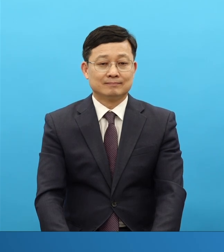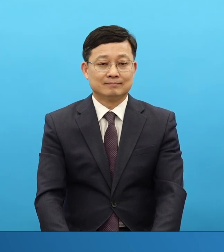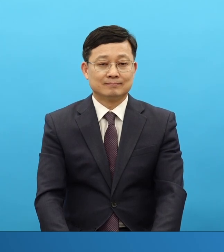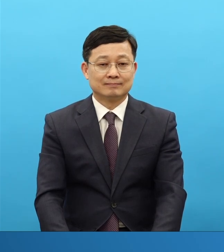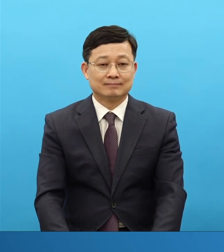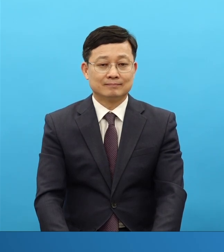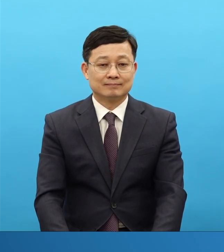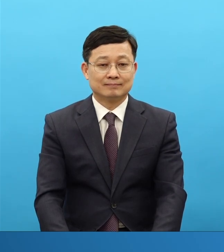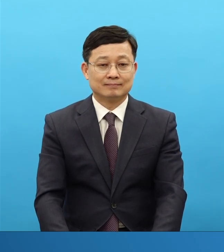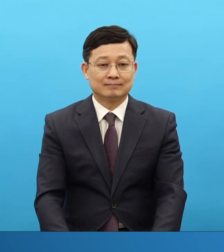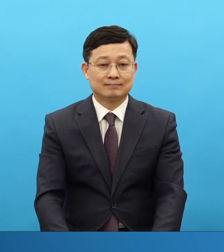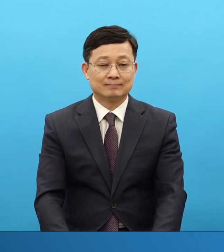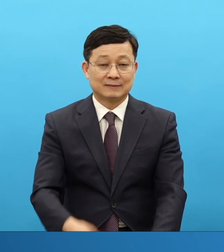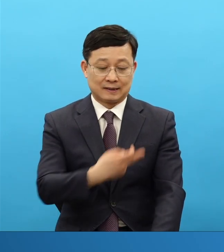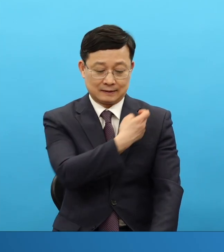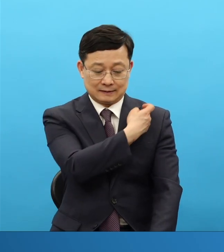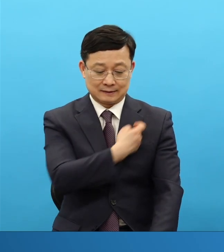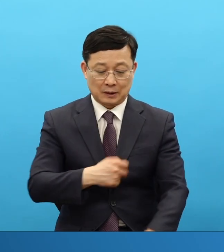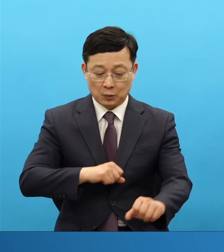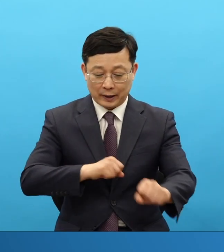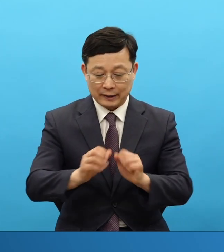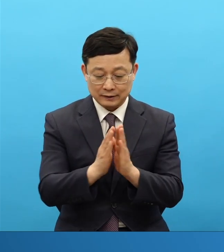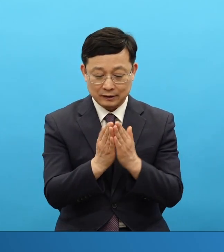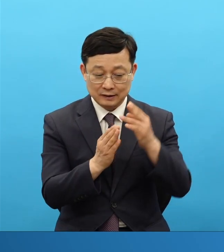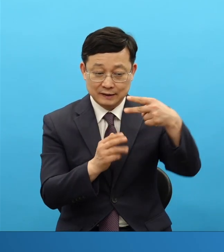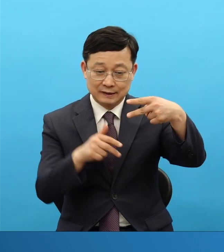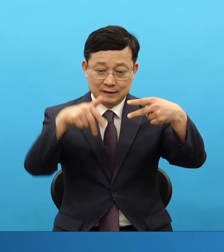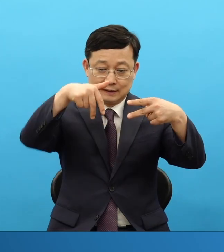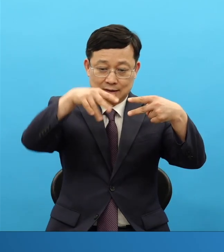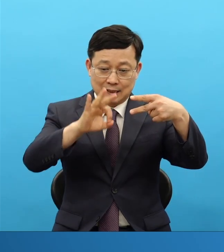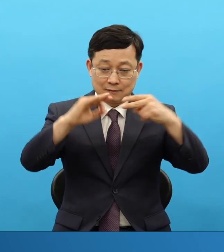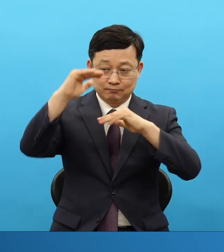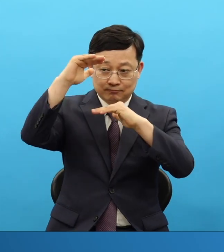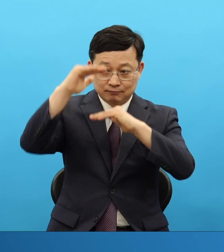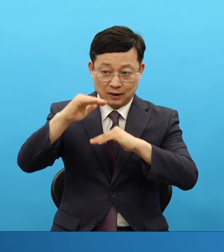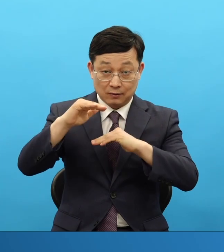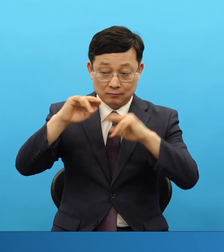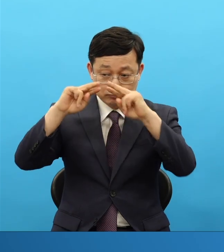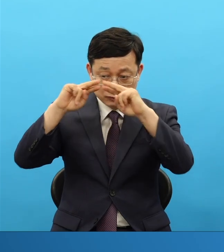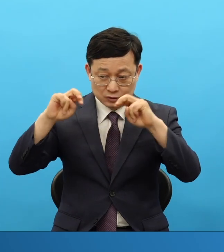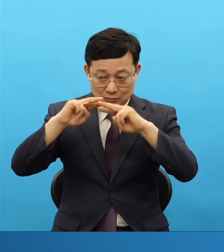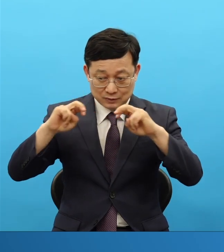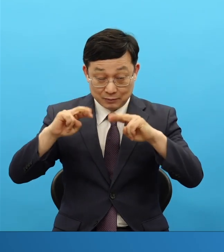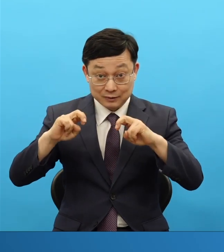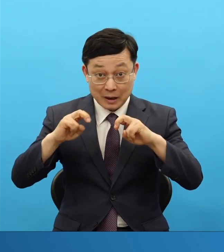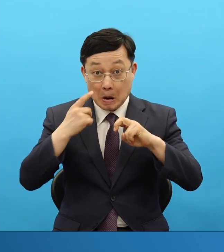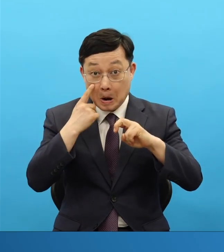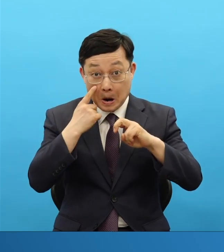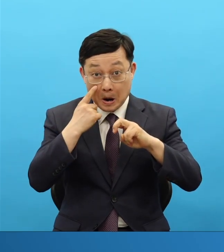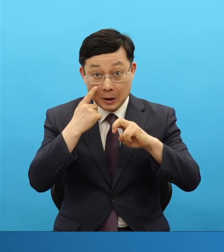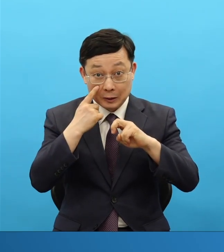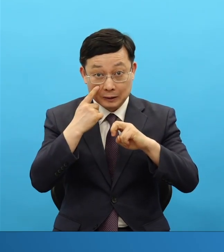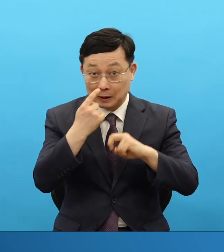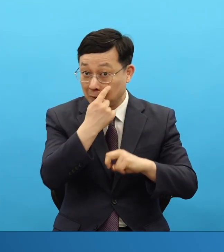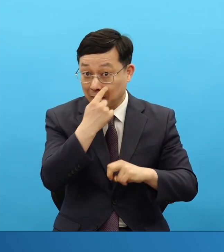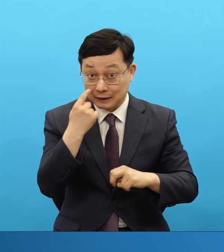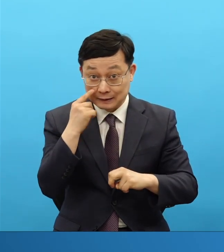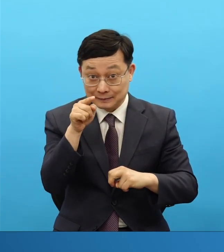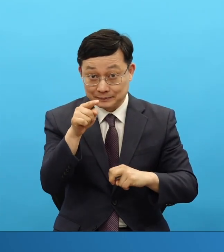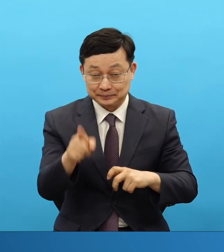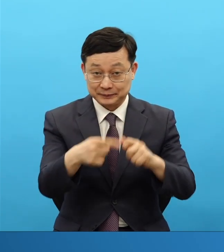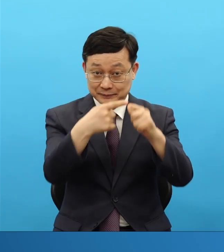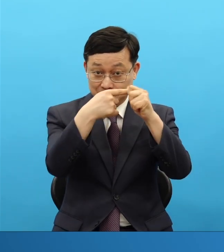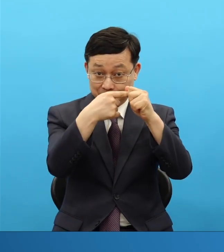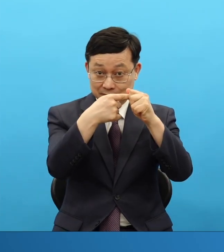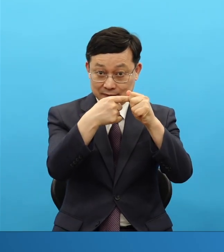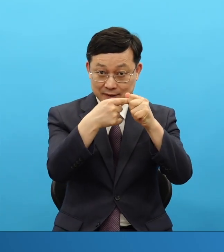사도행전 2장 가지고 보자는 거죠. Let's take a look at this through Acts chapter 2. 여러분 틀림없이 확인하고 있을 겁니다. 시작입니다.